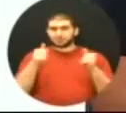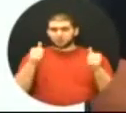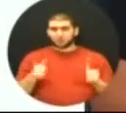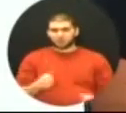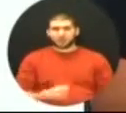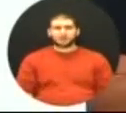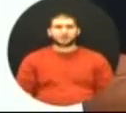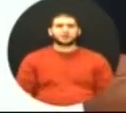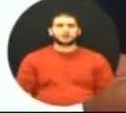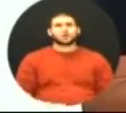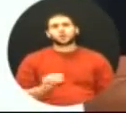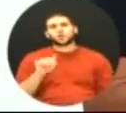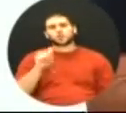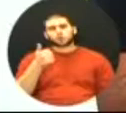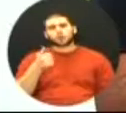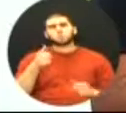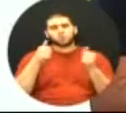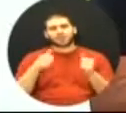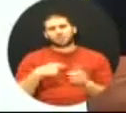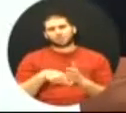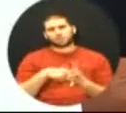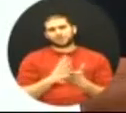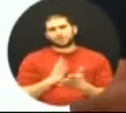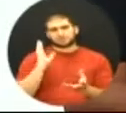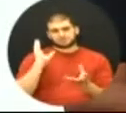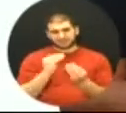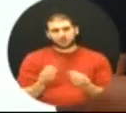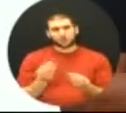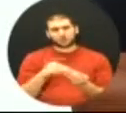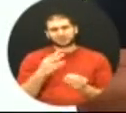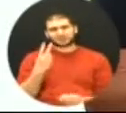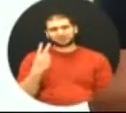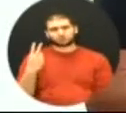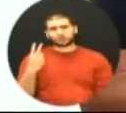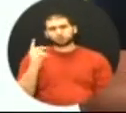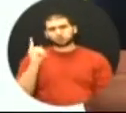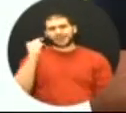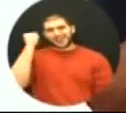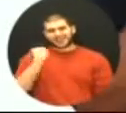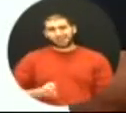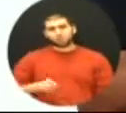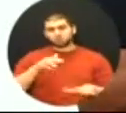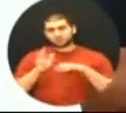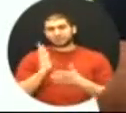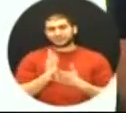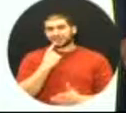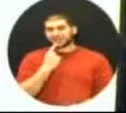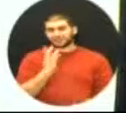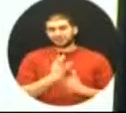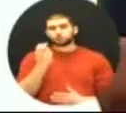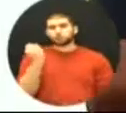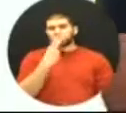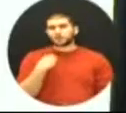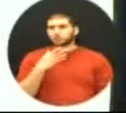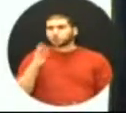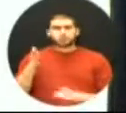עצמנו... קודם כל כן. המודעה תוקנה מאז בנוסף 22 שנה לרצח ראש הממשלה. צריך להגיד שכבר שבועיים אנחנו מסתובבים